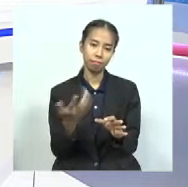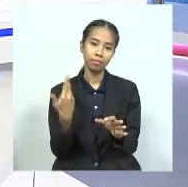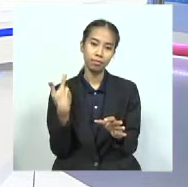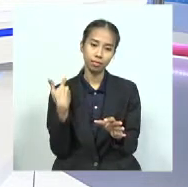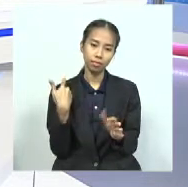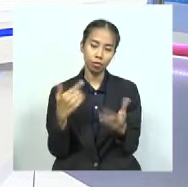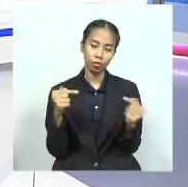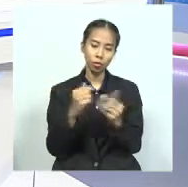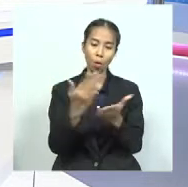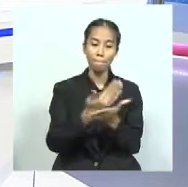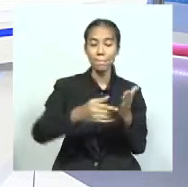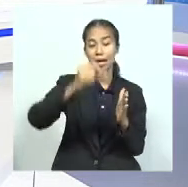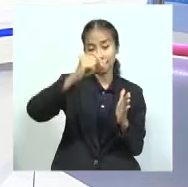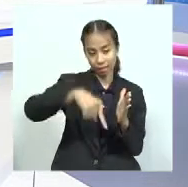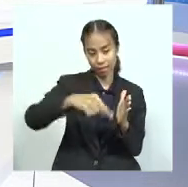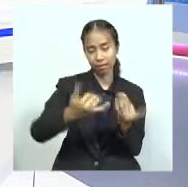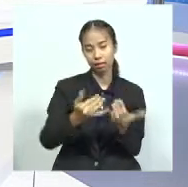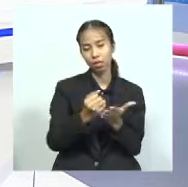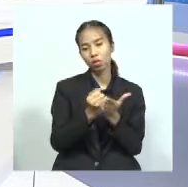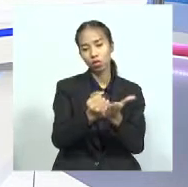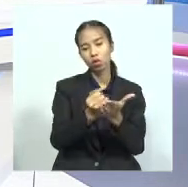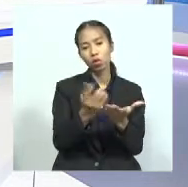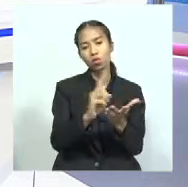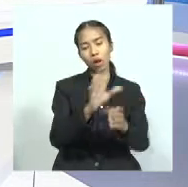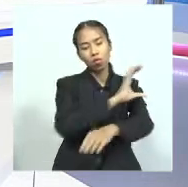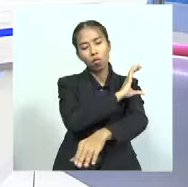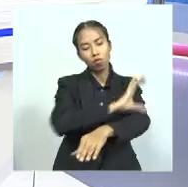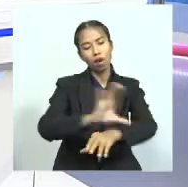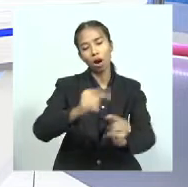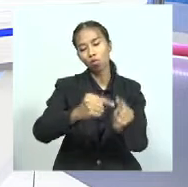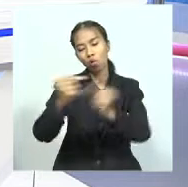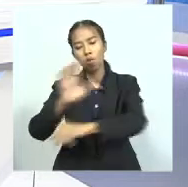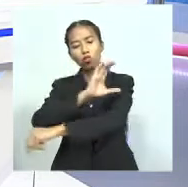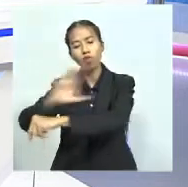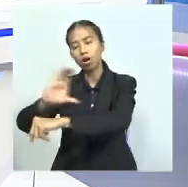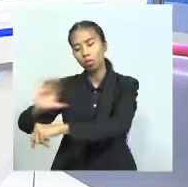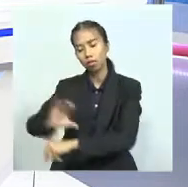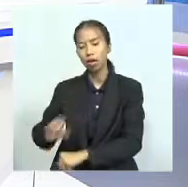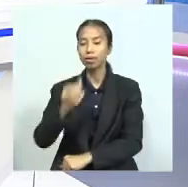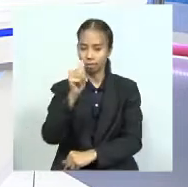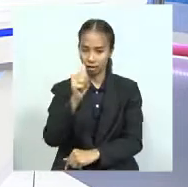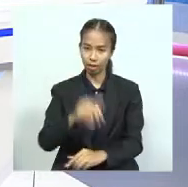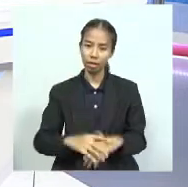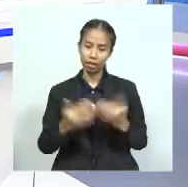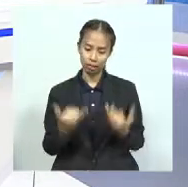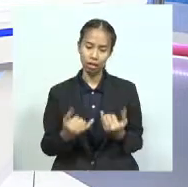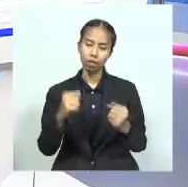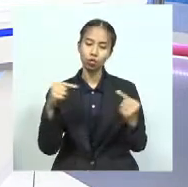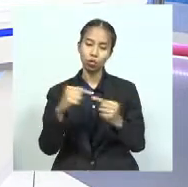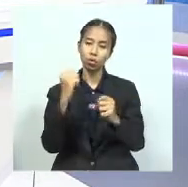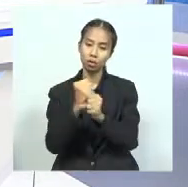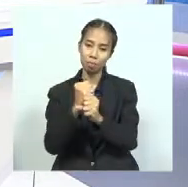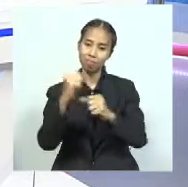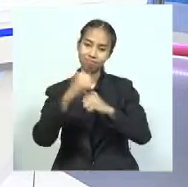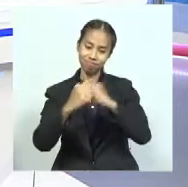สถานีบางซื่อนั้นก็จะทำให้เกิดความเชื่อมโยงและเดินทางได้ง่ายมากยิ่งขึ้นด้วย ในช่วงระหว่างการก่อสร้างแน่นอนก็จะเจอปัญหาร